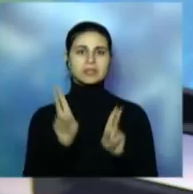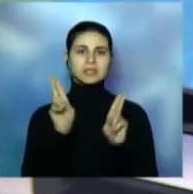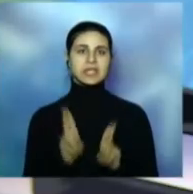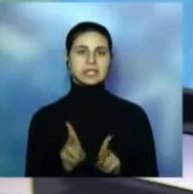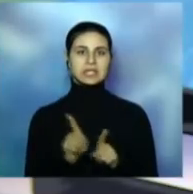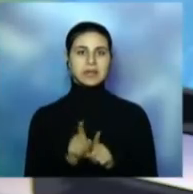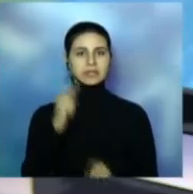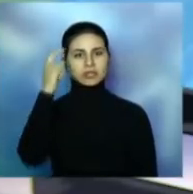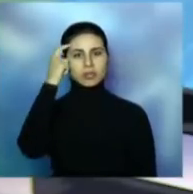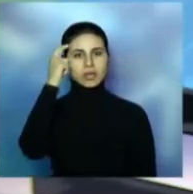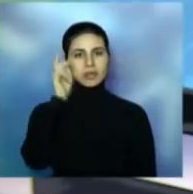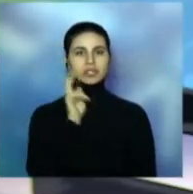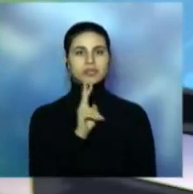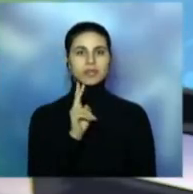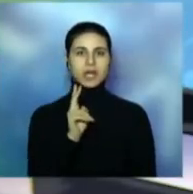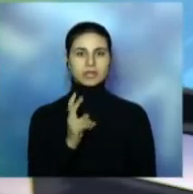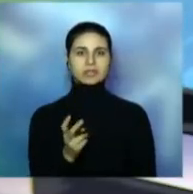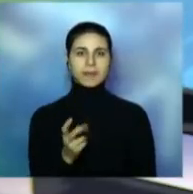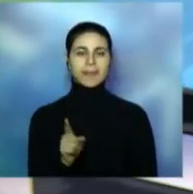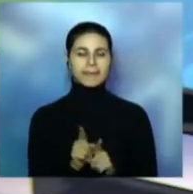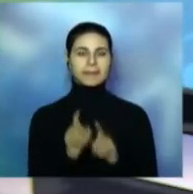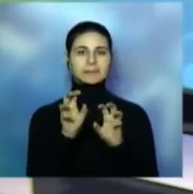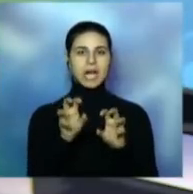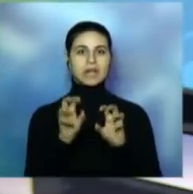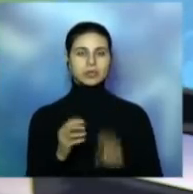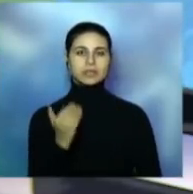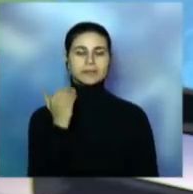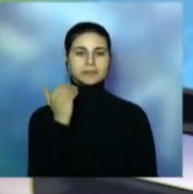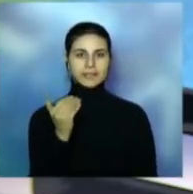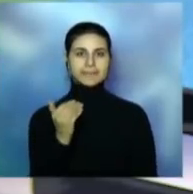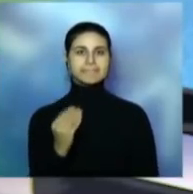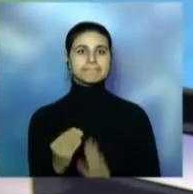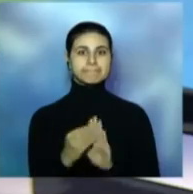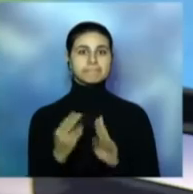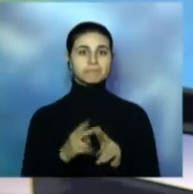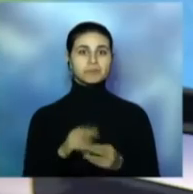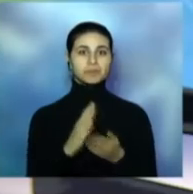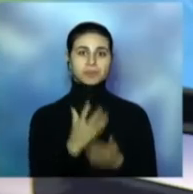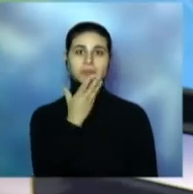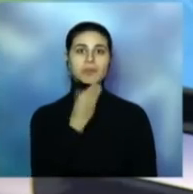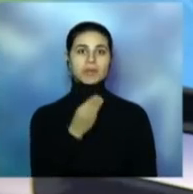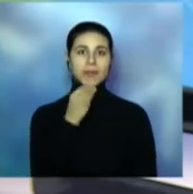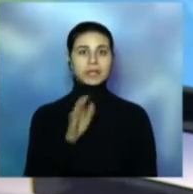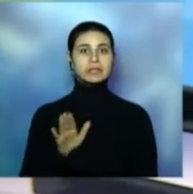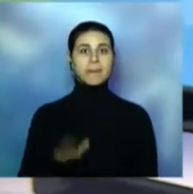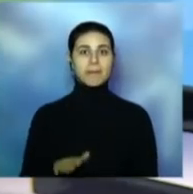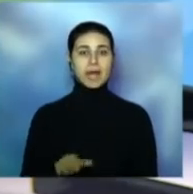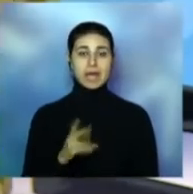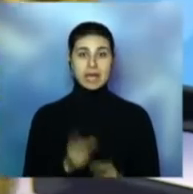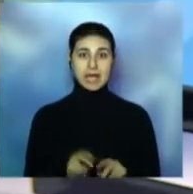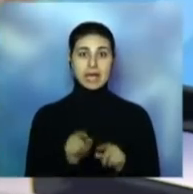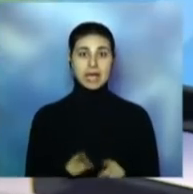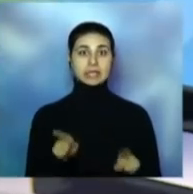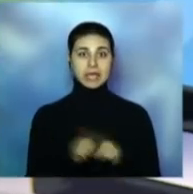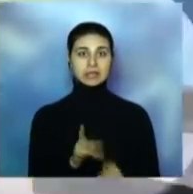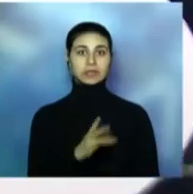შემოსული ცნობიერებაში ვიღაც მოდის კანონმდებლების მიერ დაწესებული, რომ ეს არის ლამაზი ფეხი. ხოლო ეს ასეთი